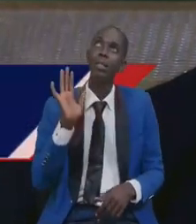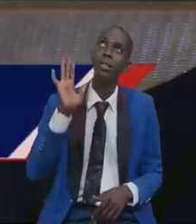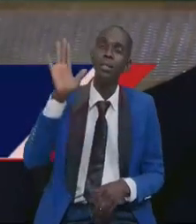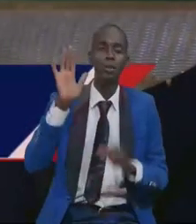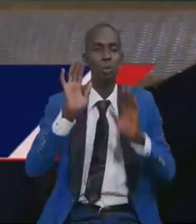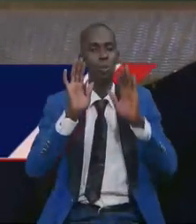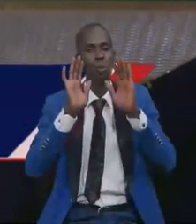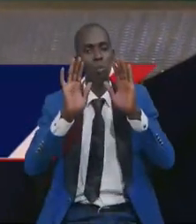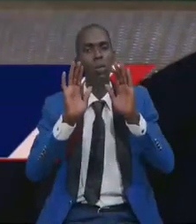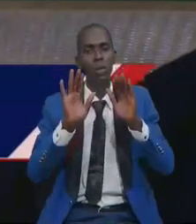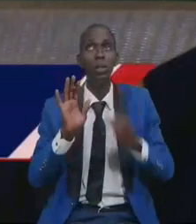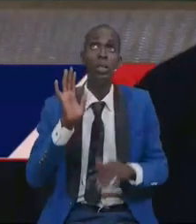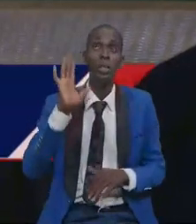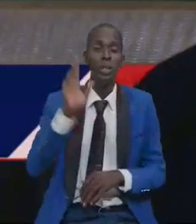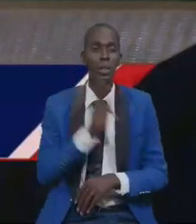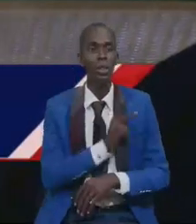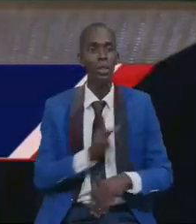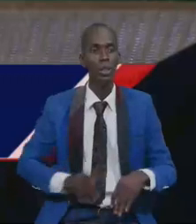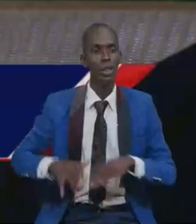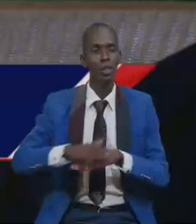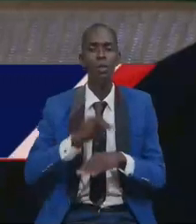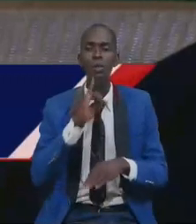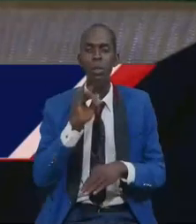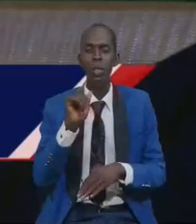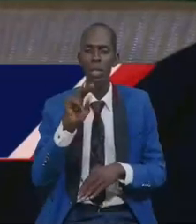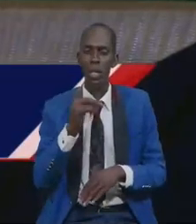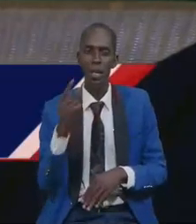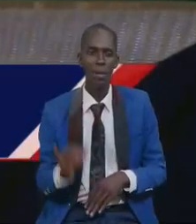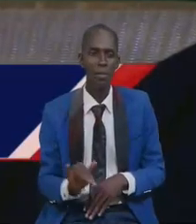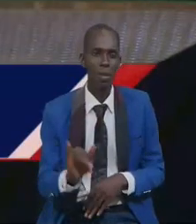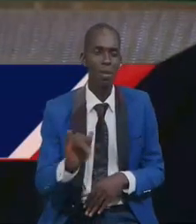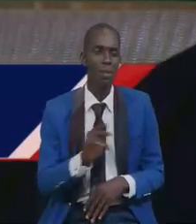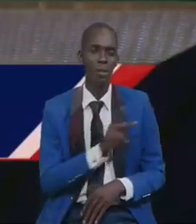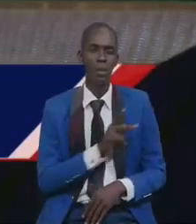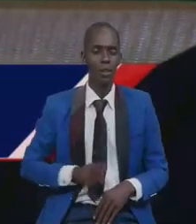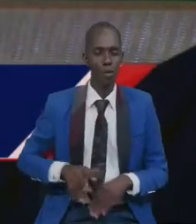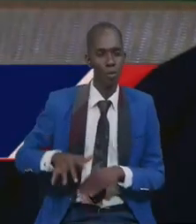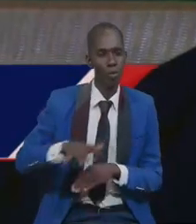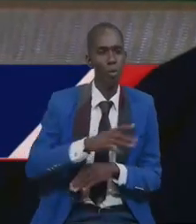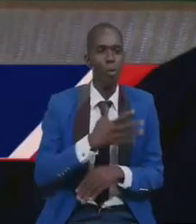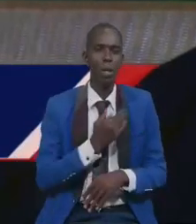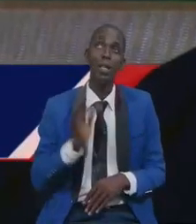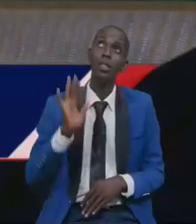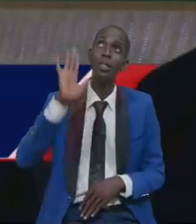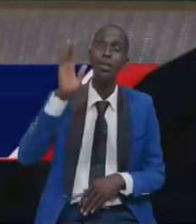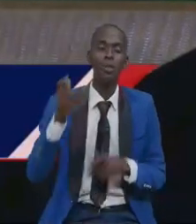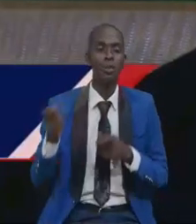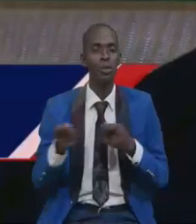Son règne est un règne éternel et sa domination subsiste de génération